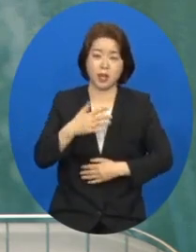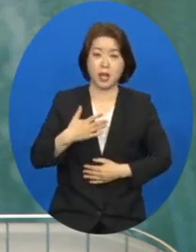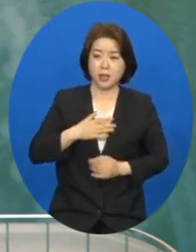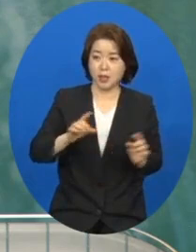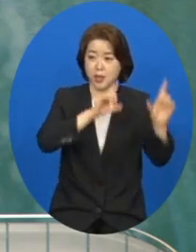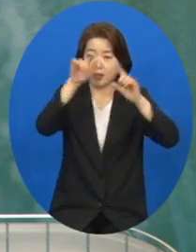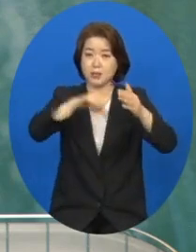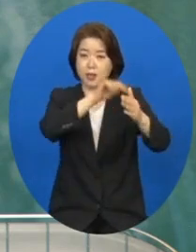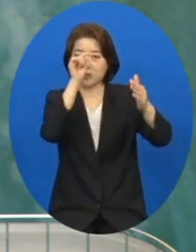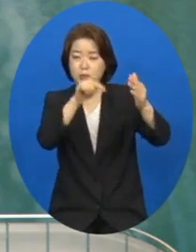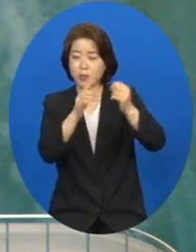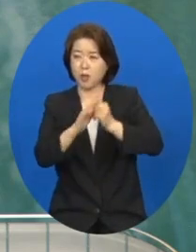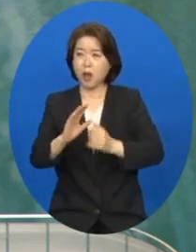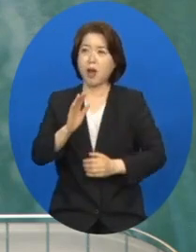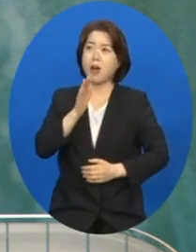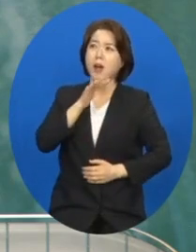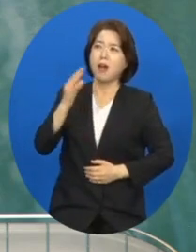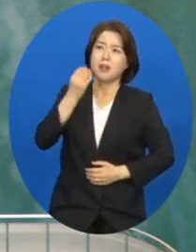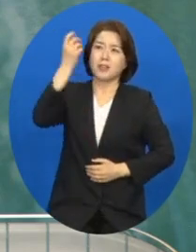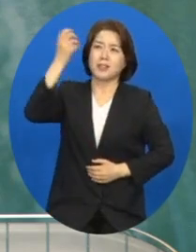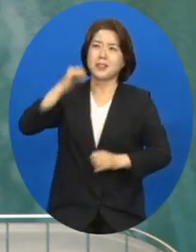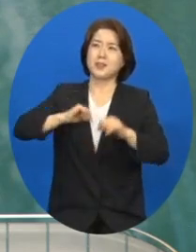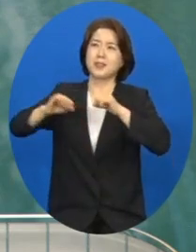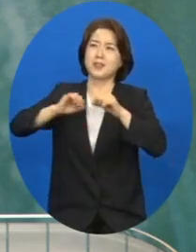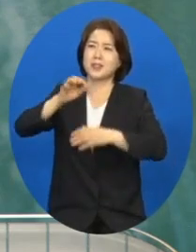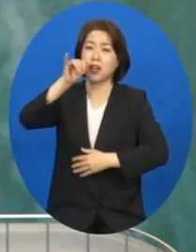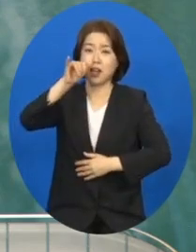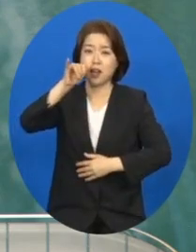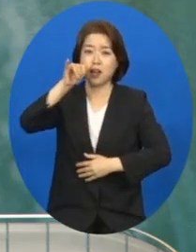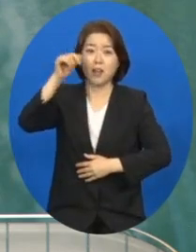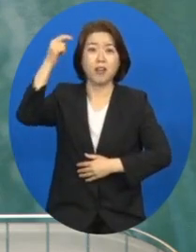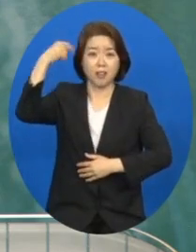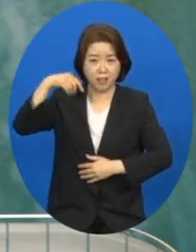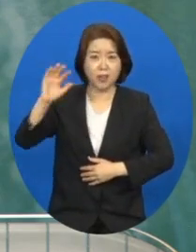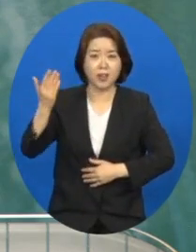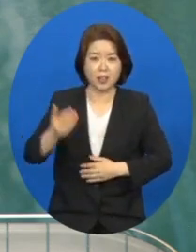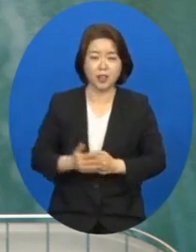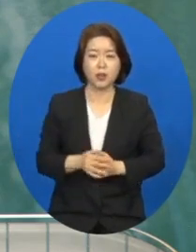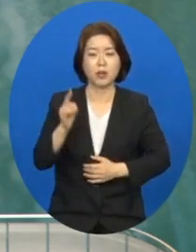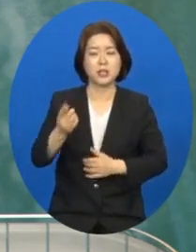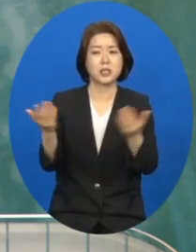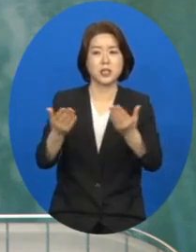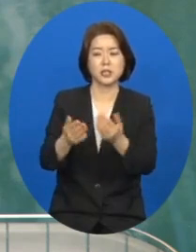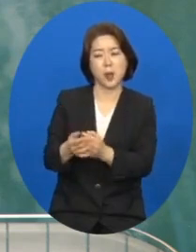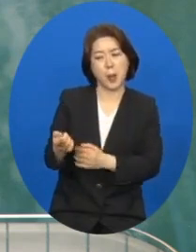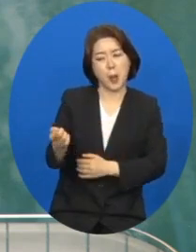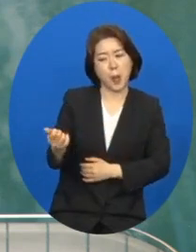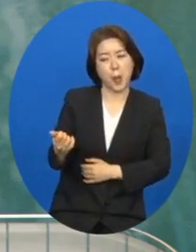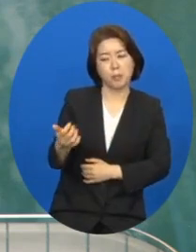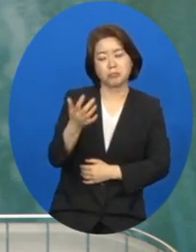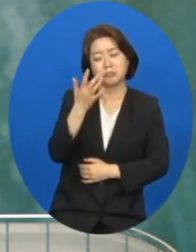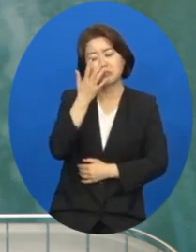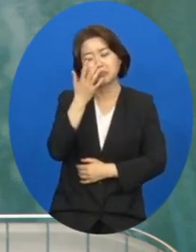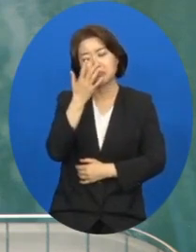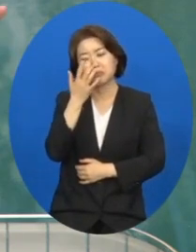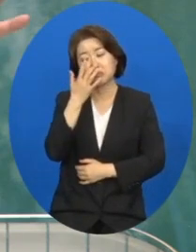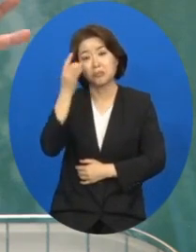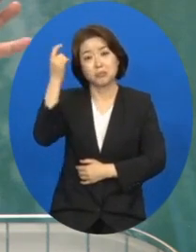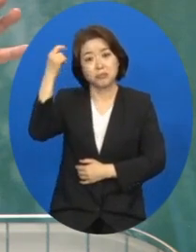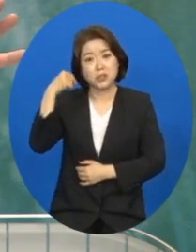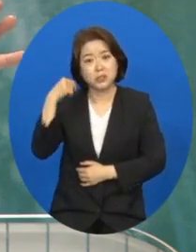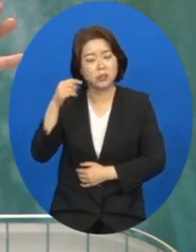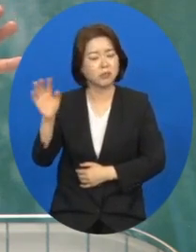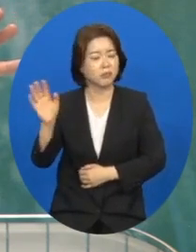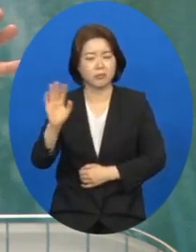속에 성령께서 역사하신 거. 여러분, 이 일을 작게 여기니까, 대수롭지